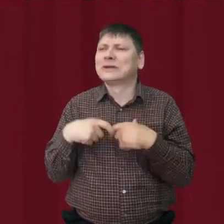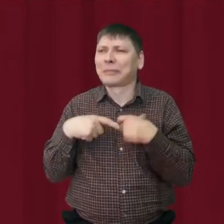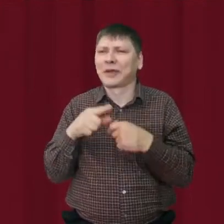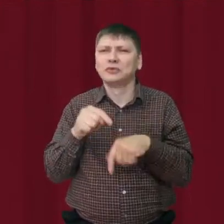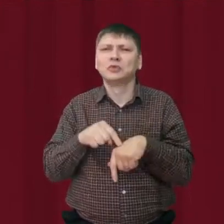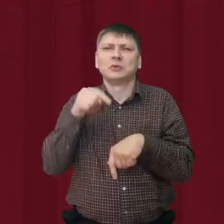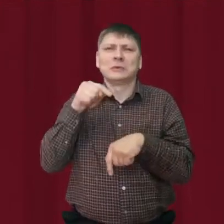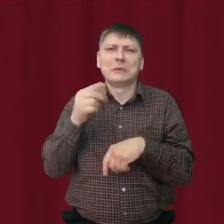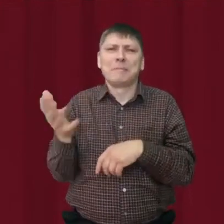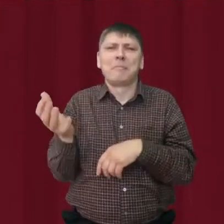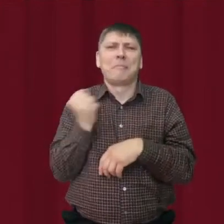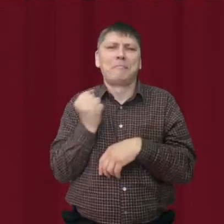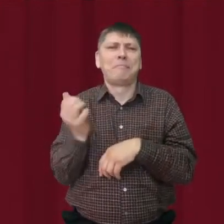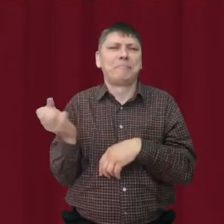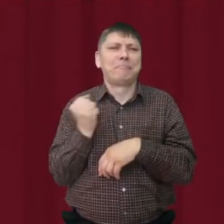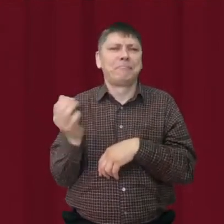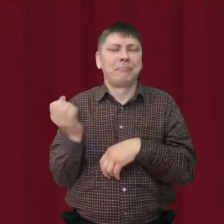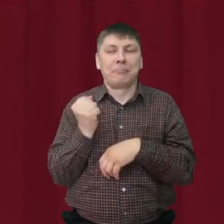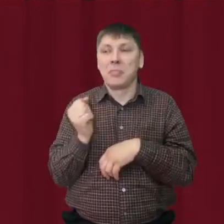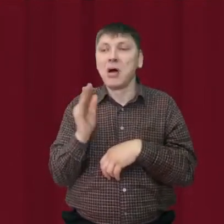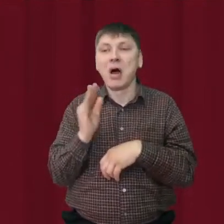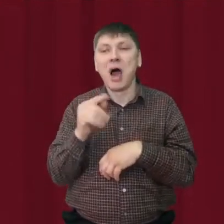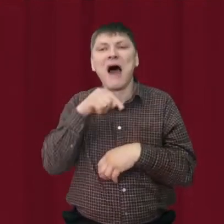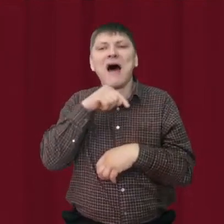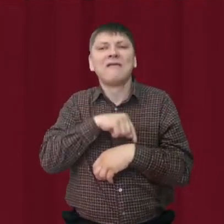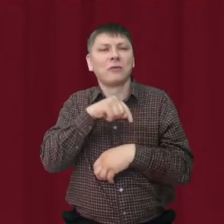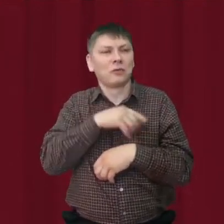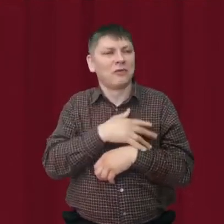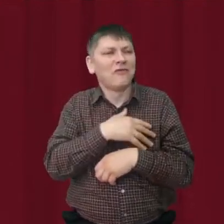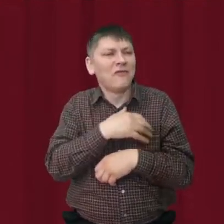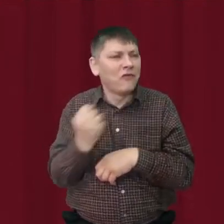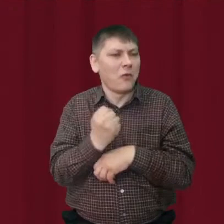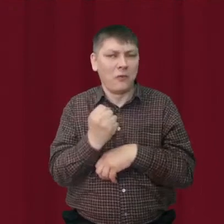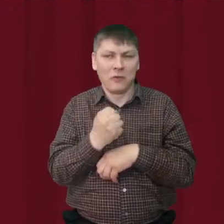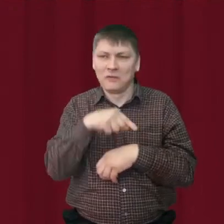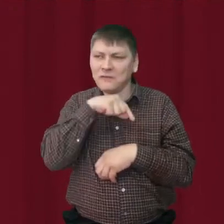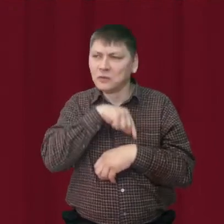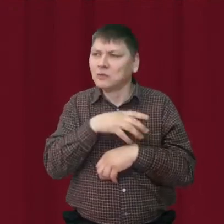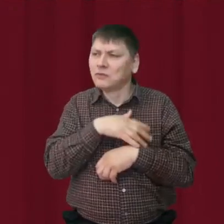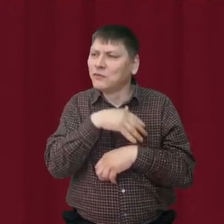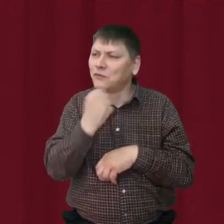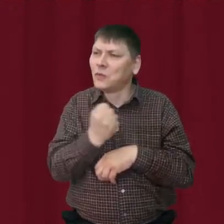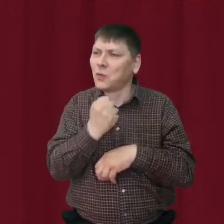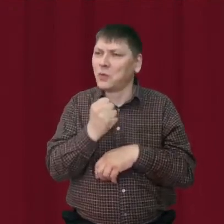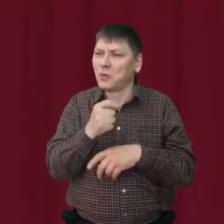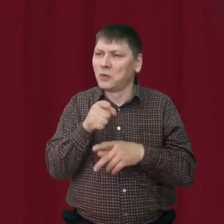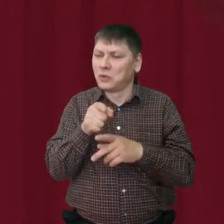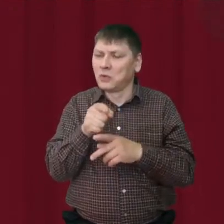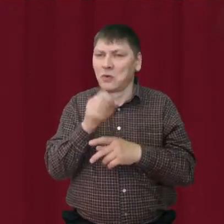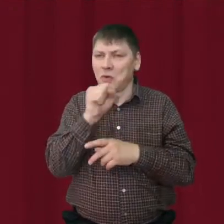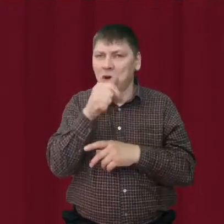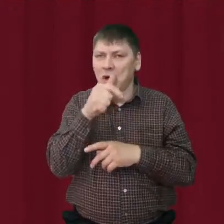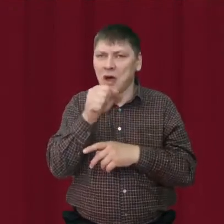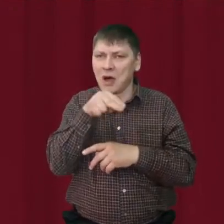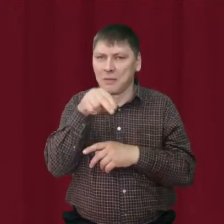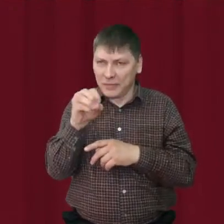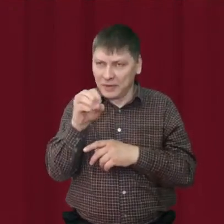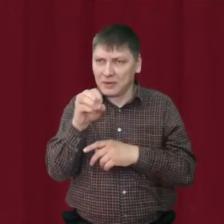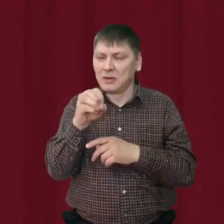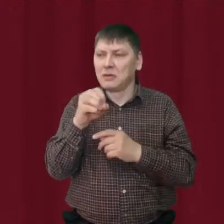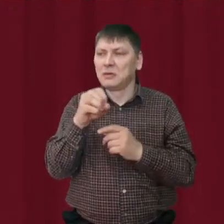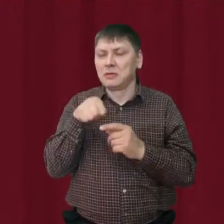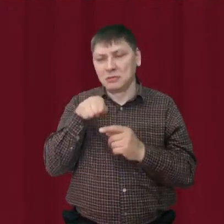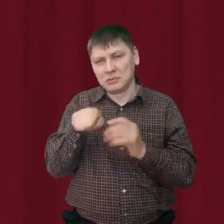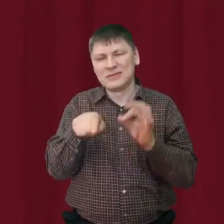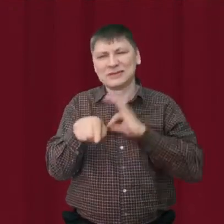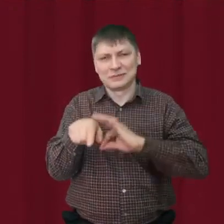больше стороны определенной мере волевой, внутреннего состояния человека. В основном слово «агапа» используется в